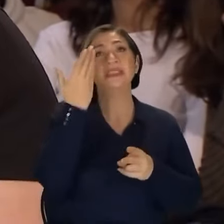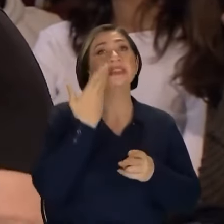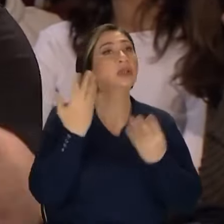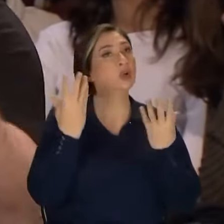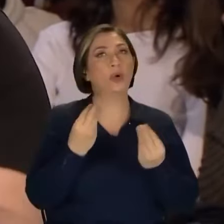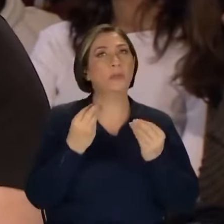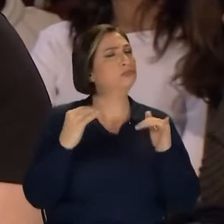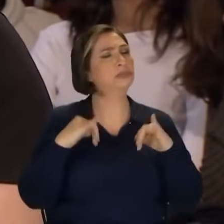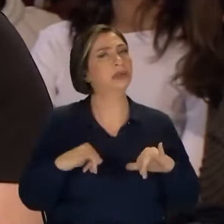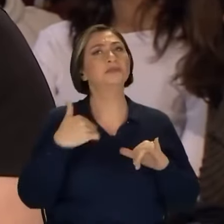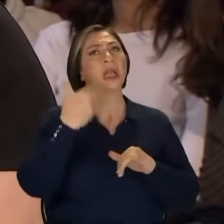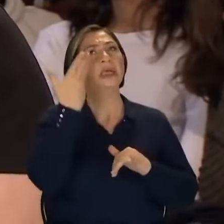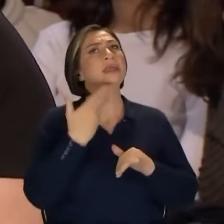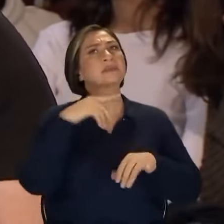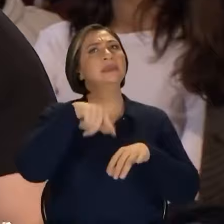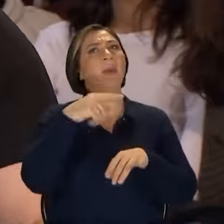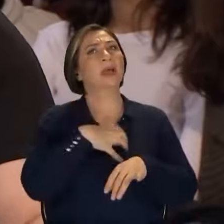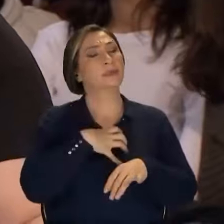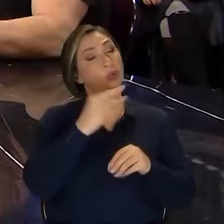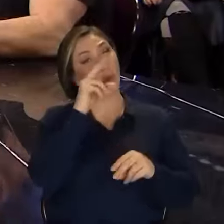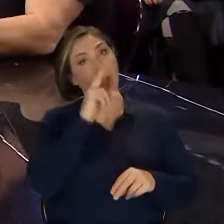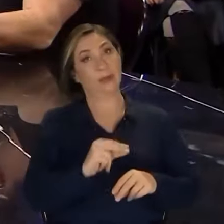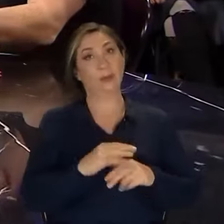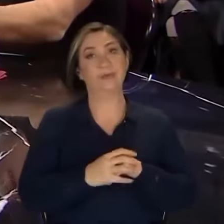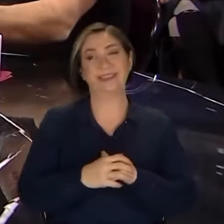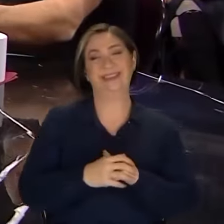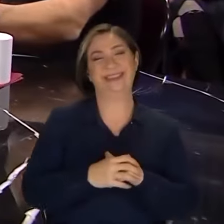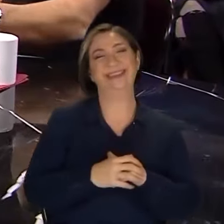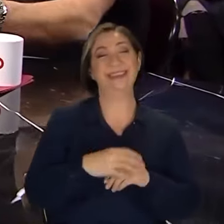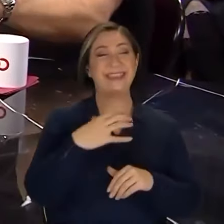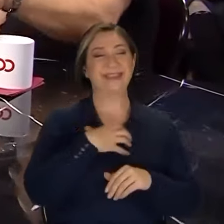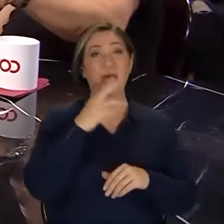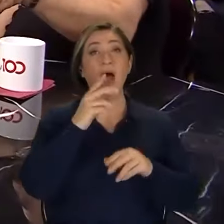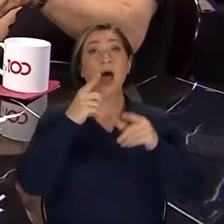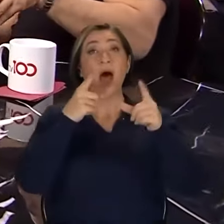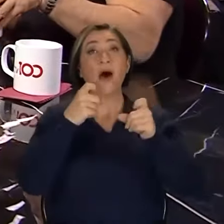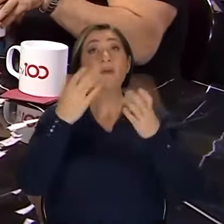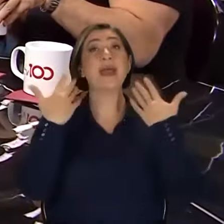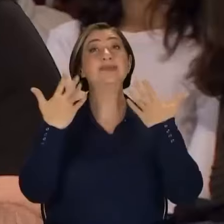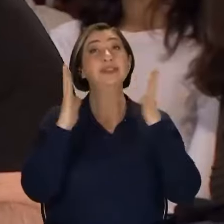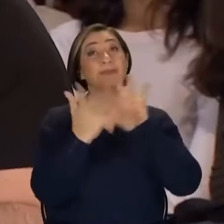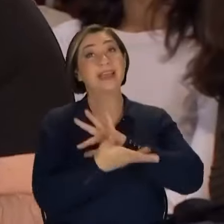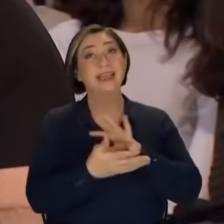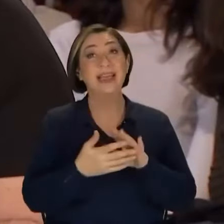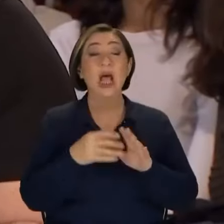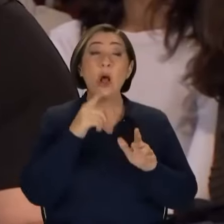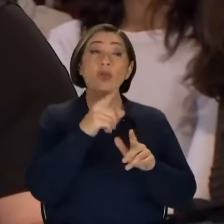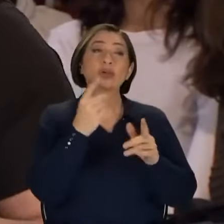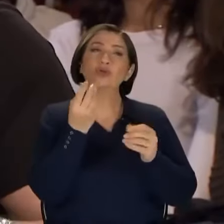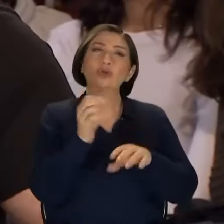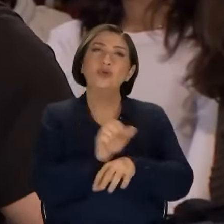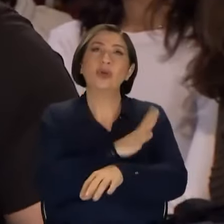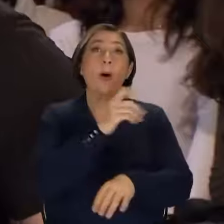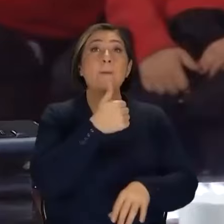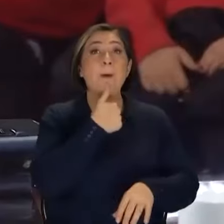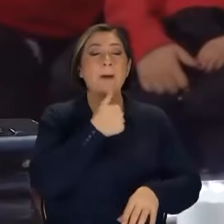olarak müsteri im yani izlediğim zaman kendimi çok beğeniyorum kendini beğenmiş ha O da onun da çok duygusal